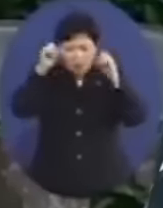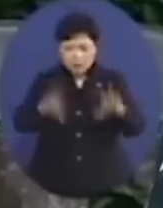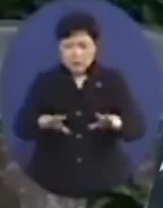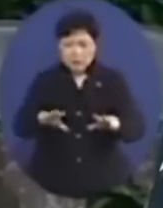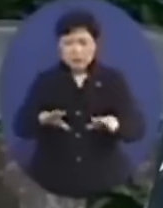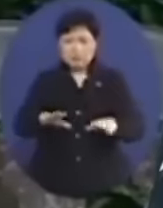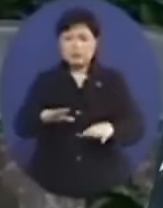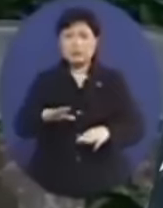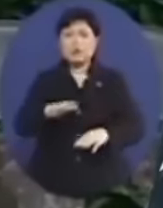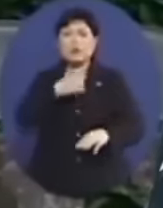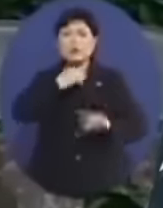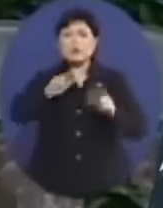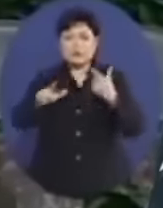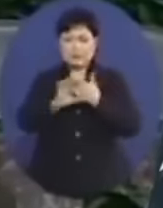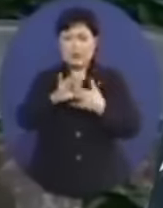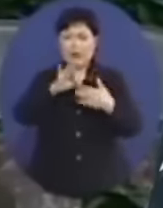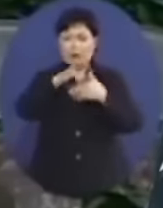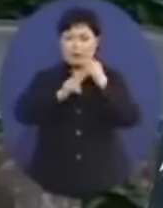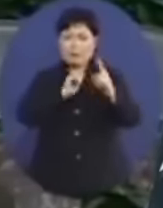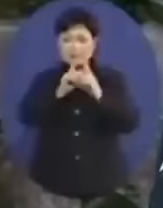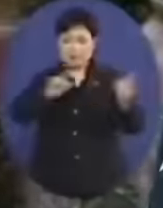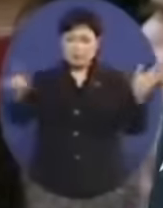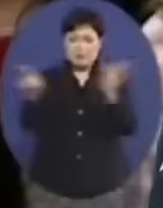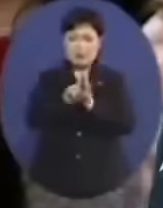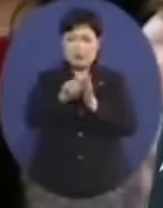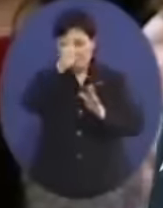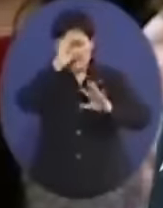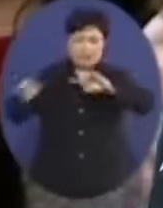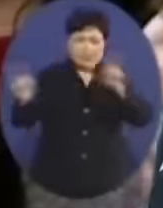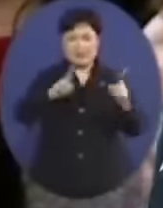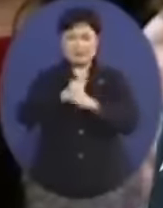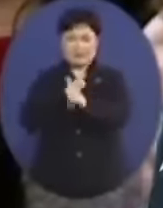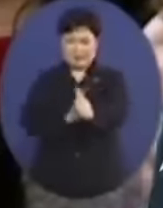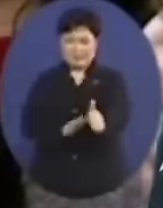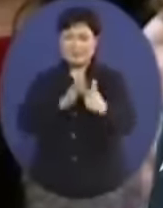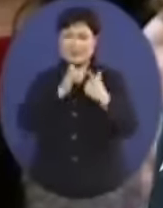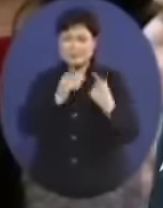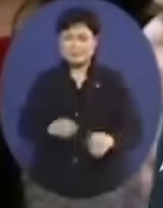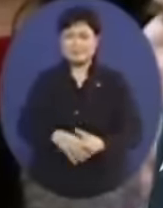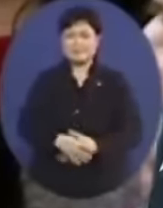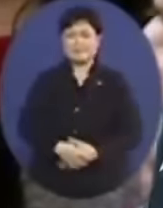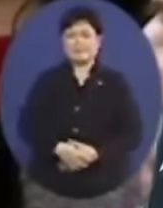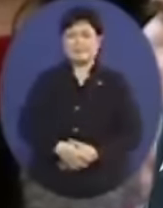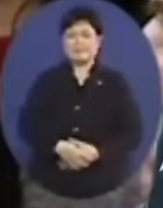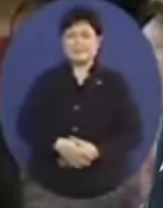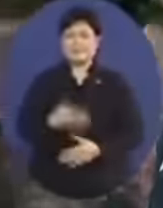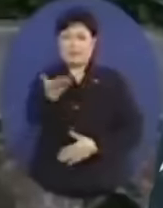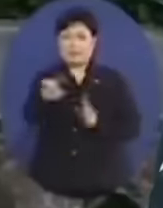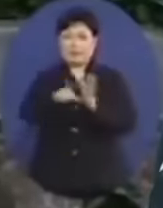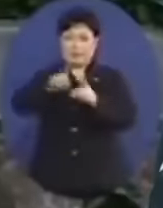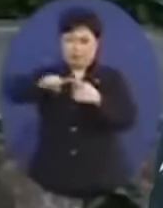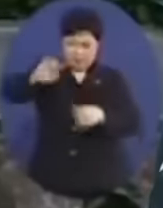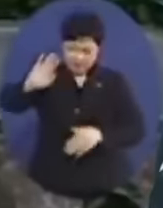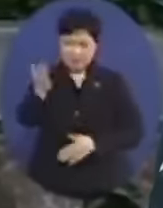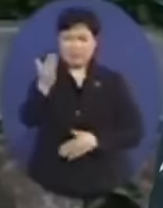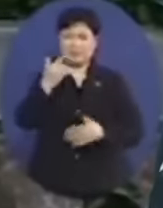위해서는이 말씀을 믿고 낳아야지 아멘 내 믿은 대로 될지어다